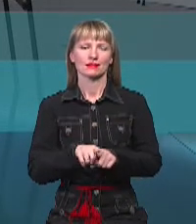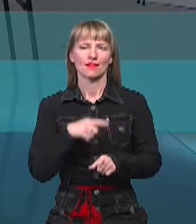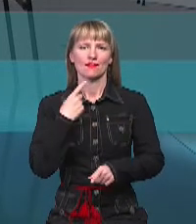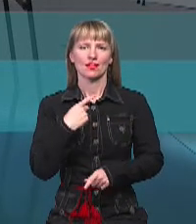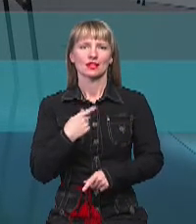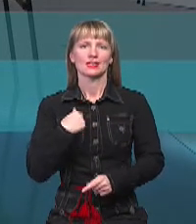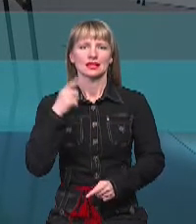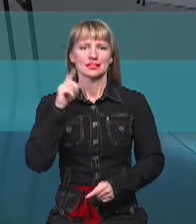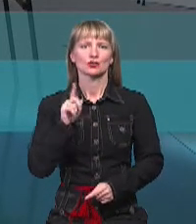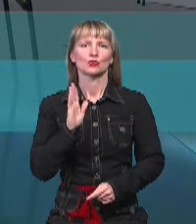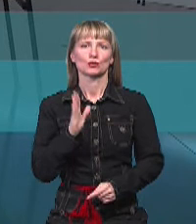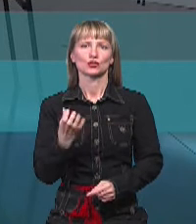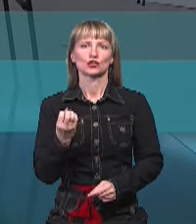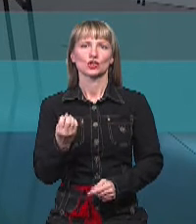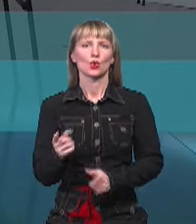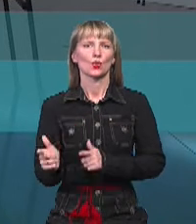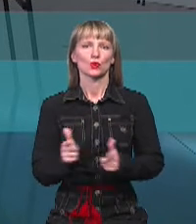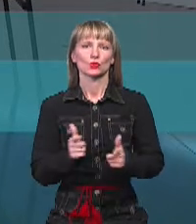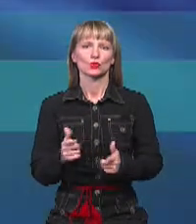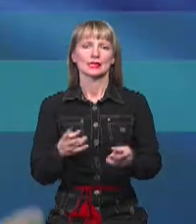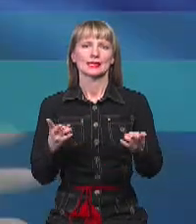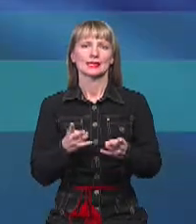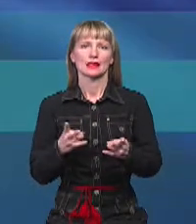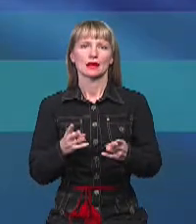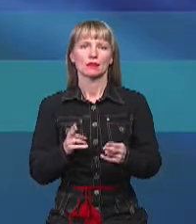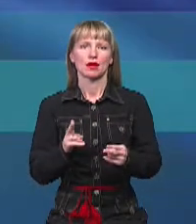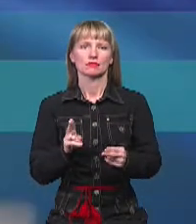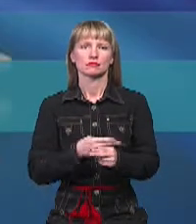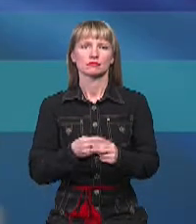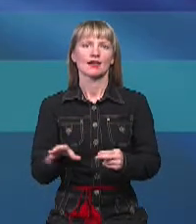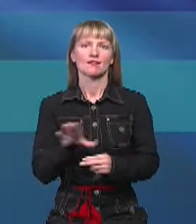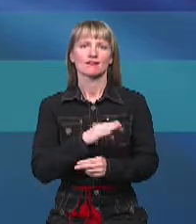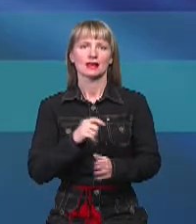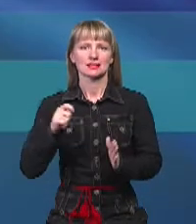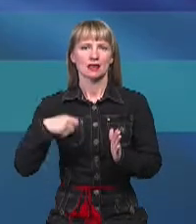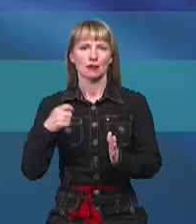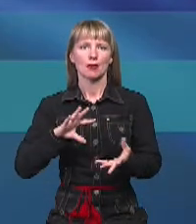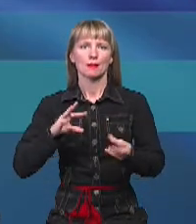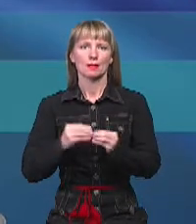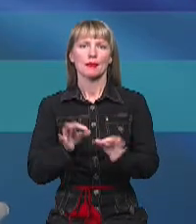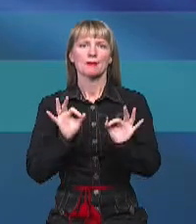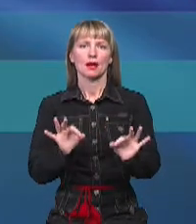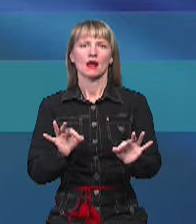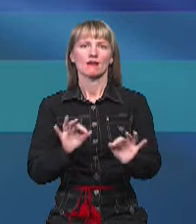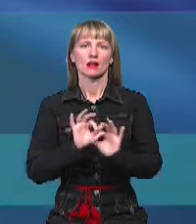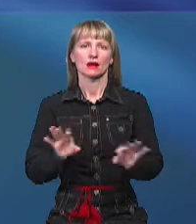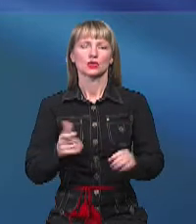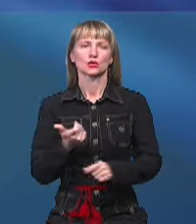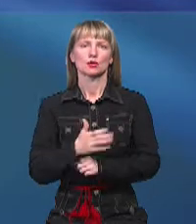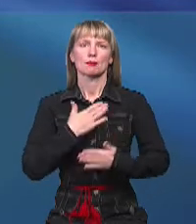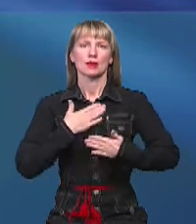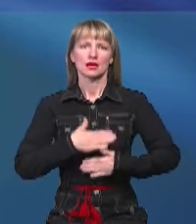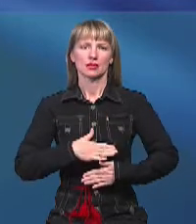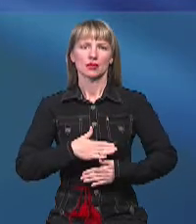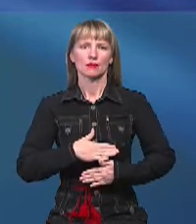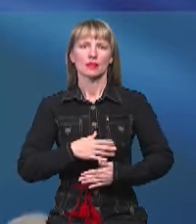ще будуть, я знаю, що так, ще готується, тому що треба, знаєте, переробити цей весь матеріал, підсумки і правильно це подати. Дуже приємно було те,